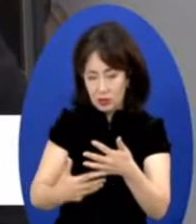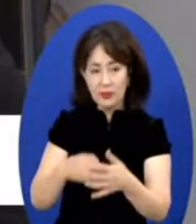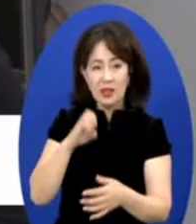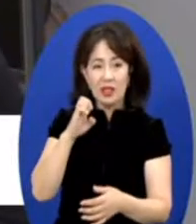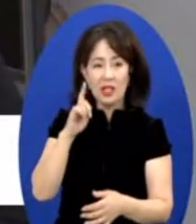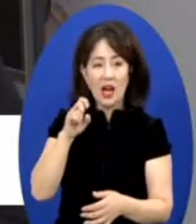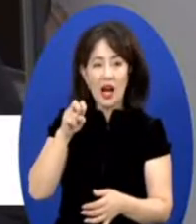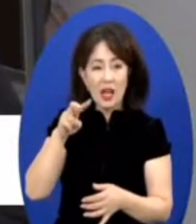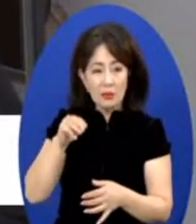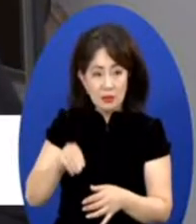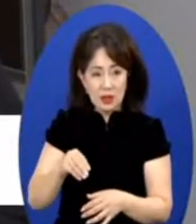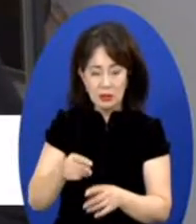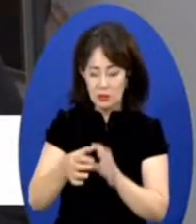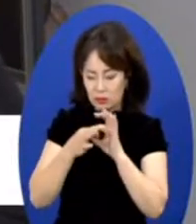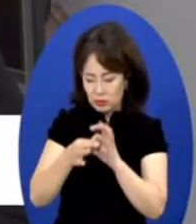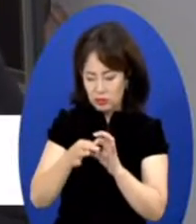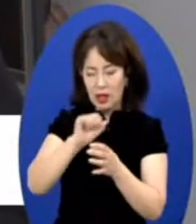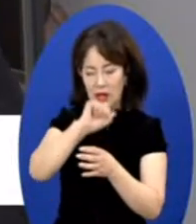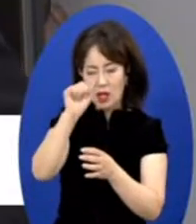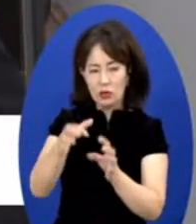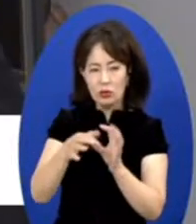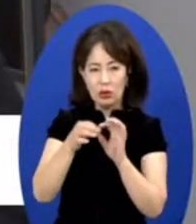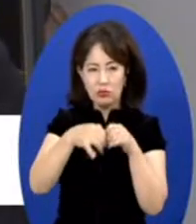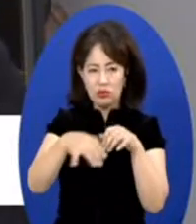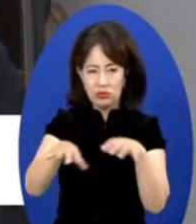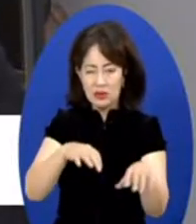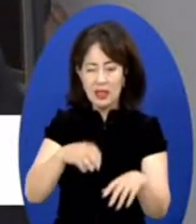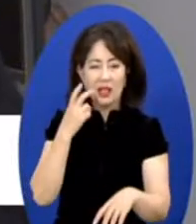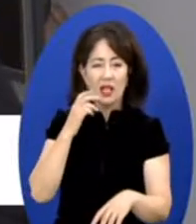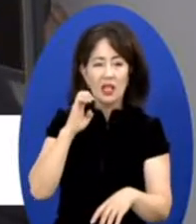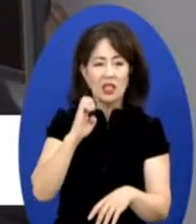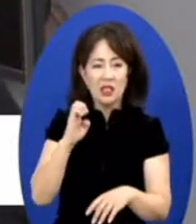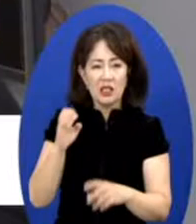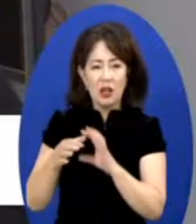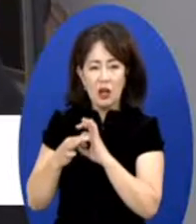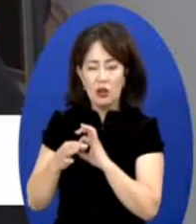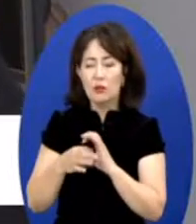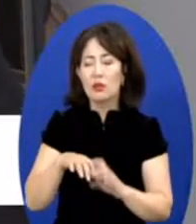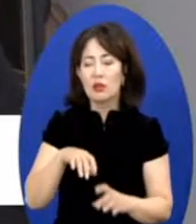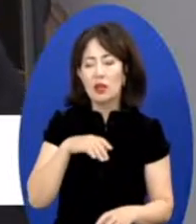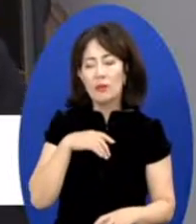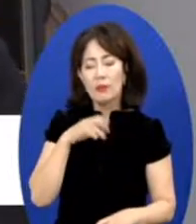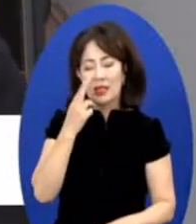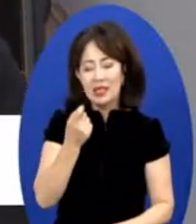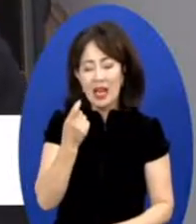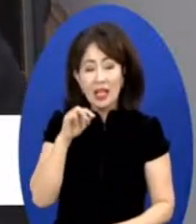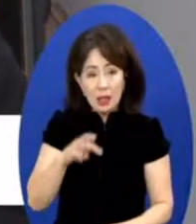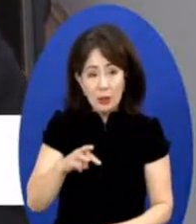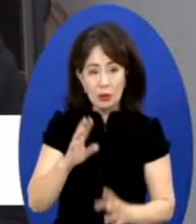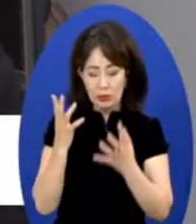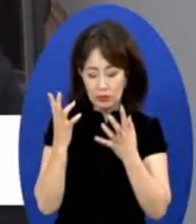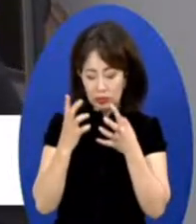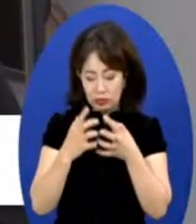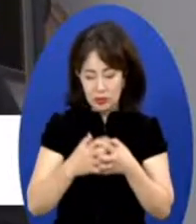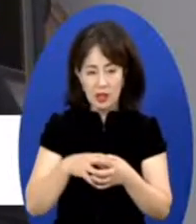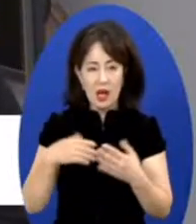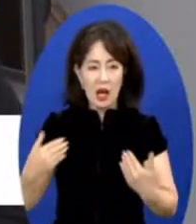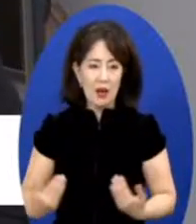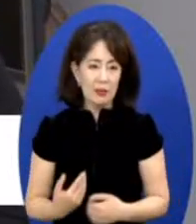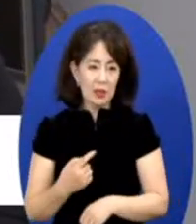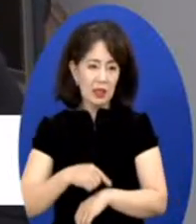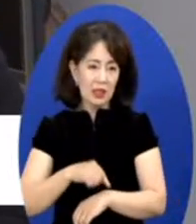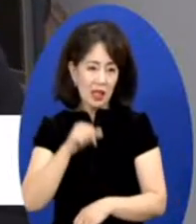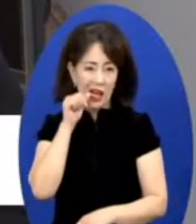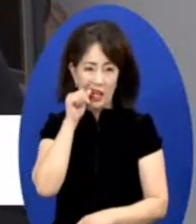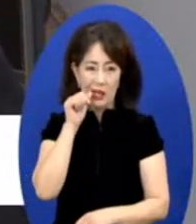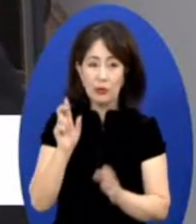За e-халамж гэдэгэд халамжтай холбоотой асуудал бас тийш шилжнэ гэсэн. Ингээд бүгдийнхээ угсарч чадах юм бол ерөөхдөө одоо таны амьдралын цаг бол нэлээдгүй